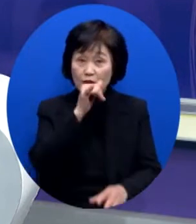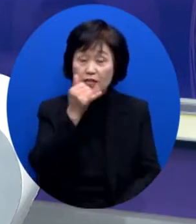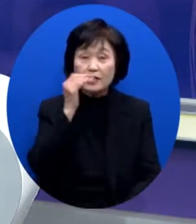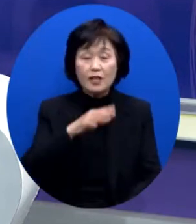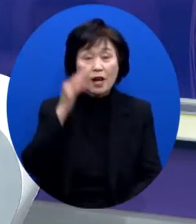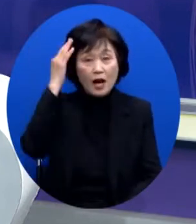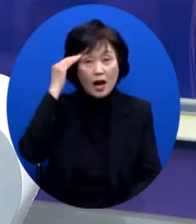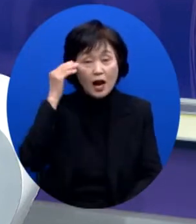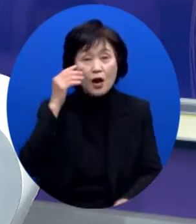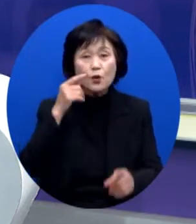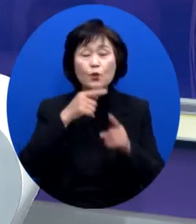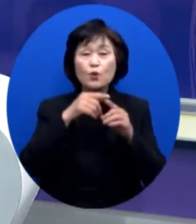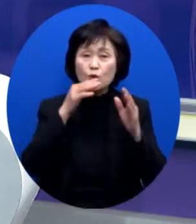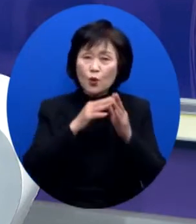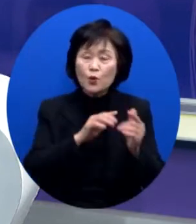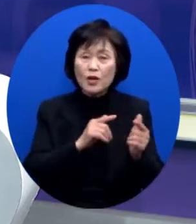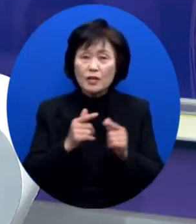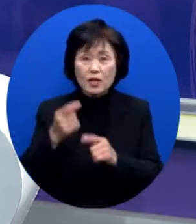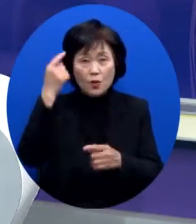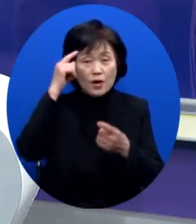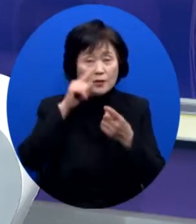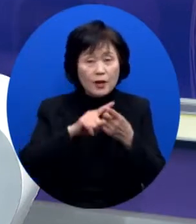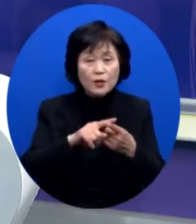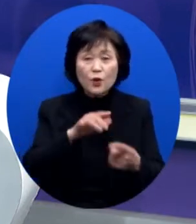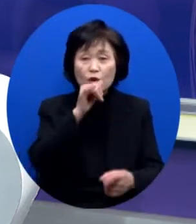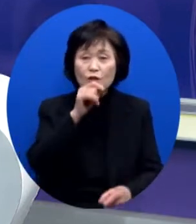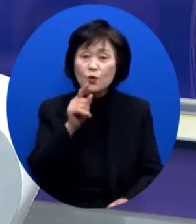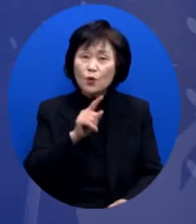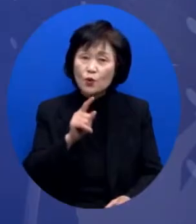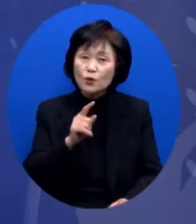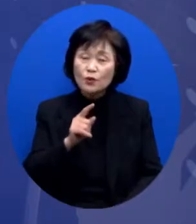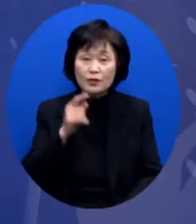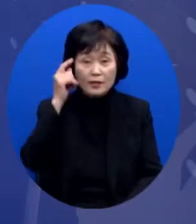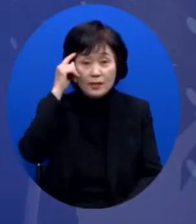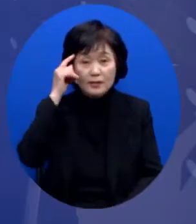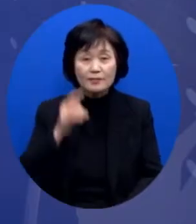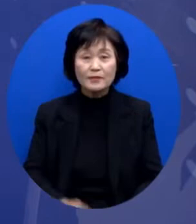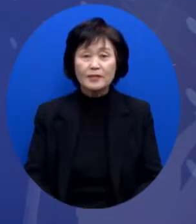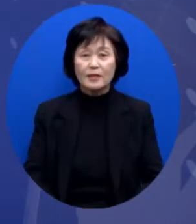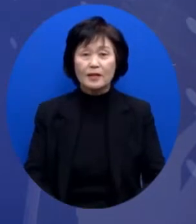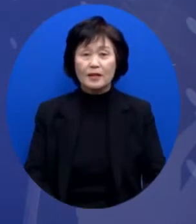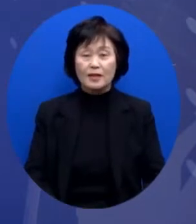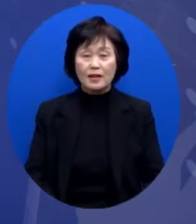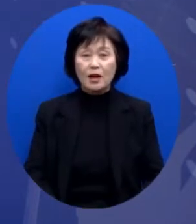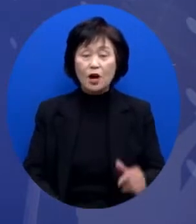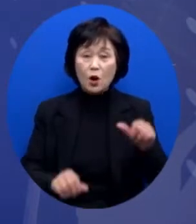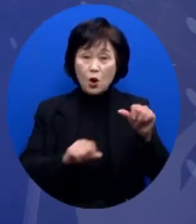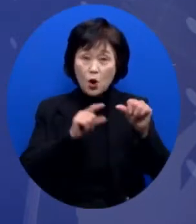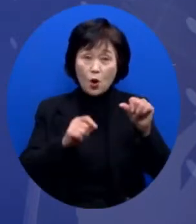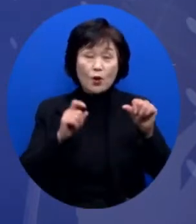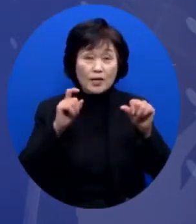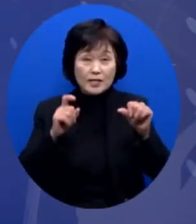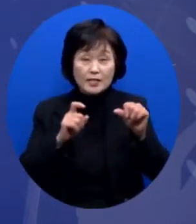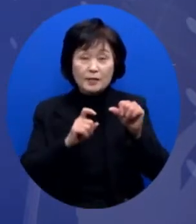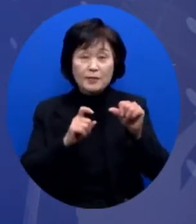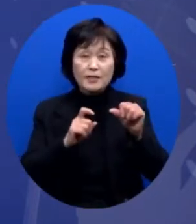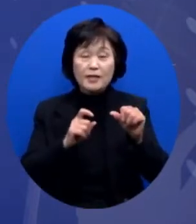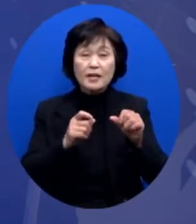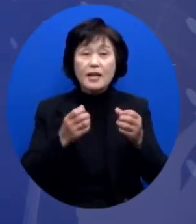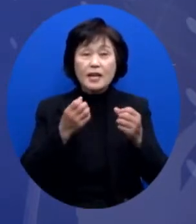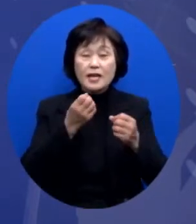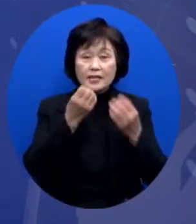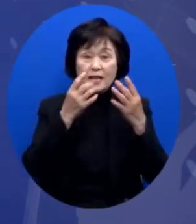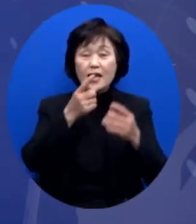가져온 이슈들을 어떻게 좀 정책에 반영할 거라고 보십니까 네 말씀하신데로 현재윤 당선인은 5월 10일 3 정부 출범을 앞두고